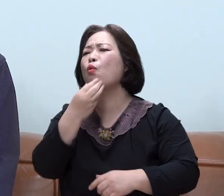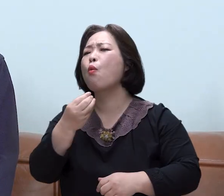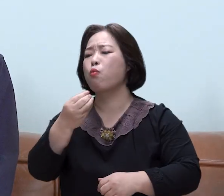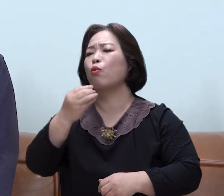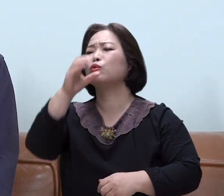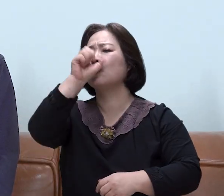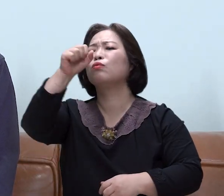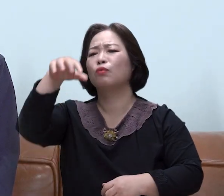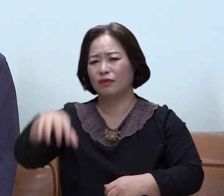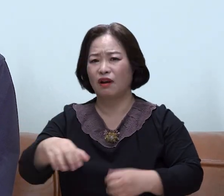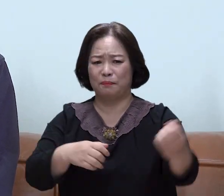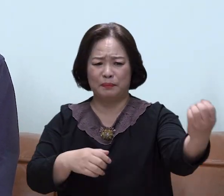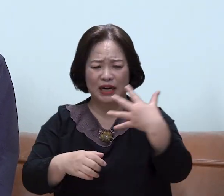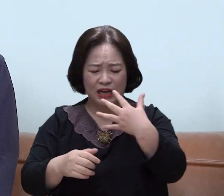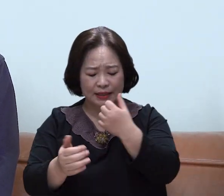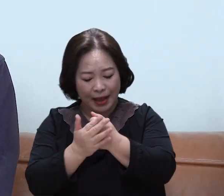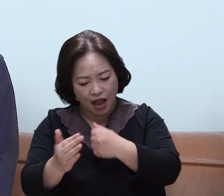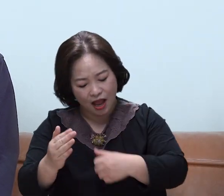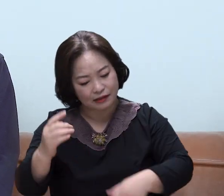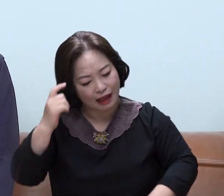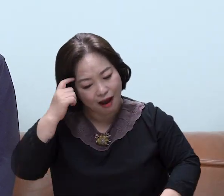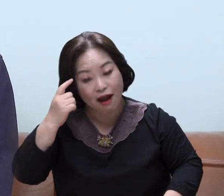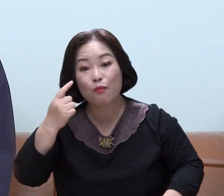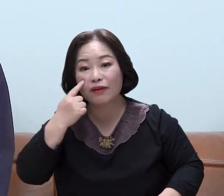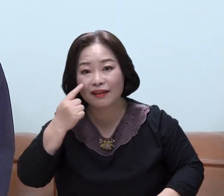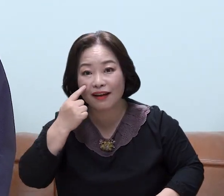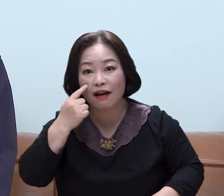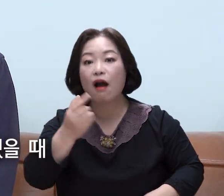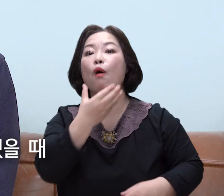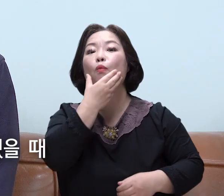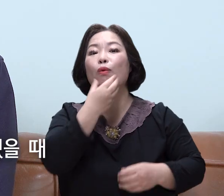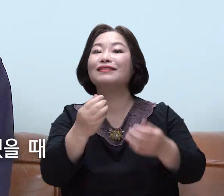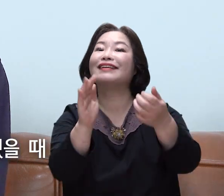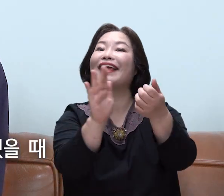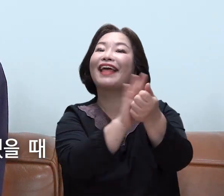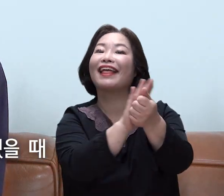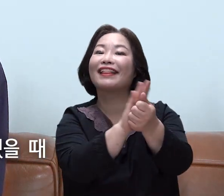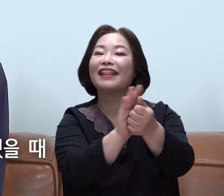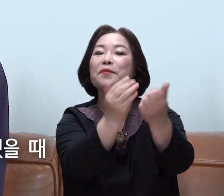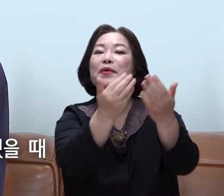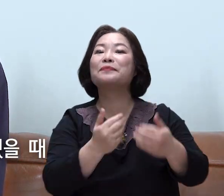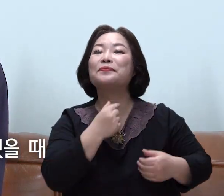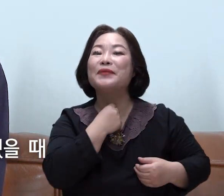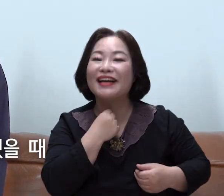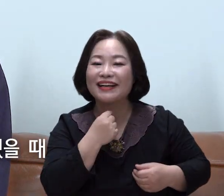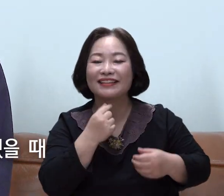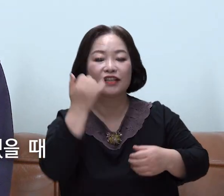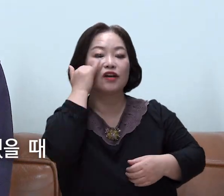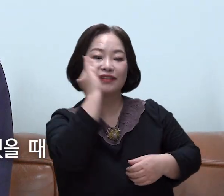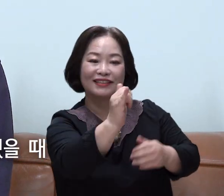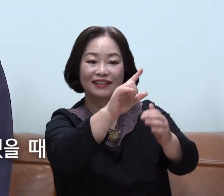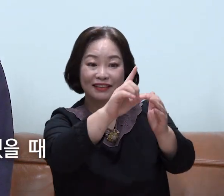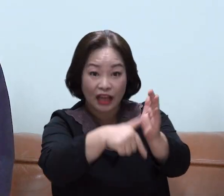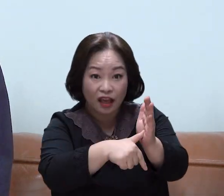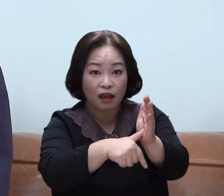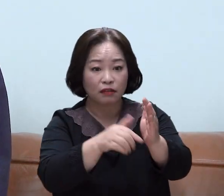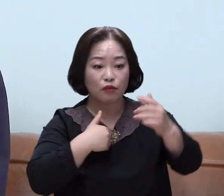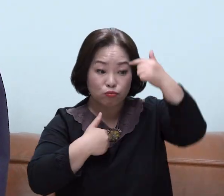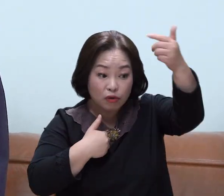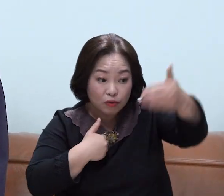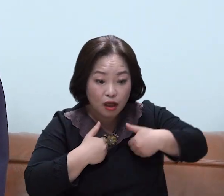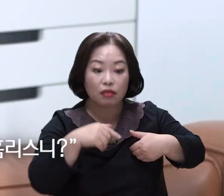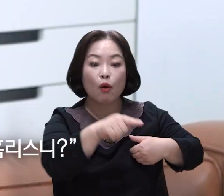천국이에요 라고 얘기를 해주시더라고요. 그래서 다시 돌이켜봤더니 어떤 복지 혜택을 받고 싶어서 전화를 했을 때